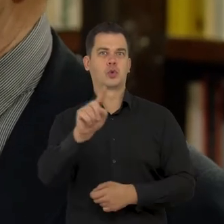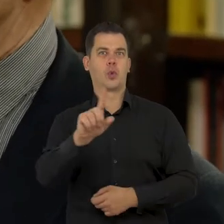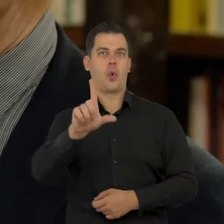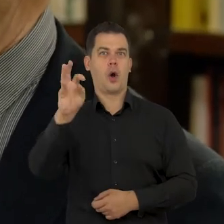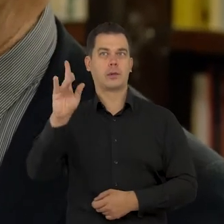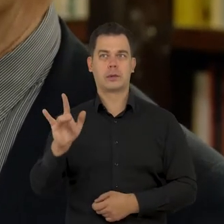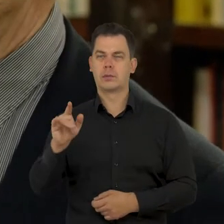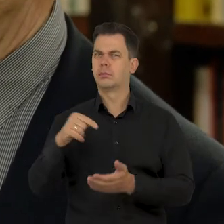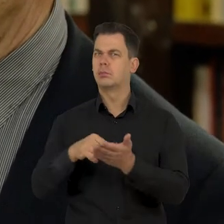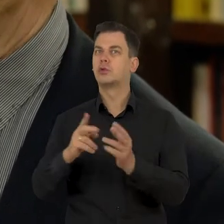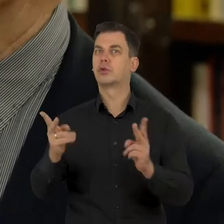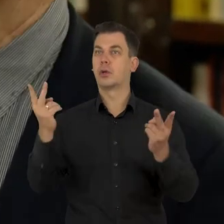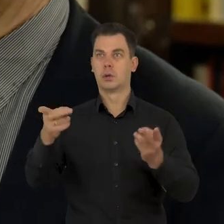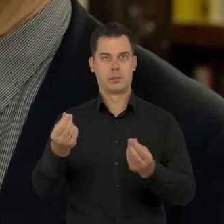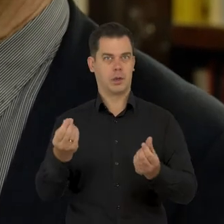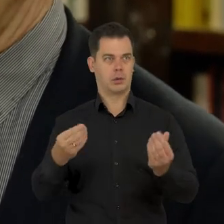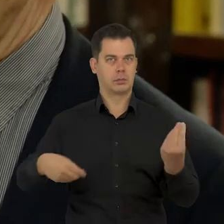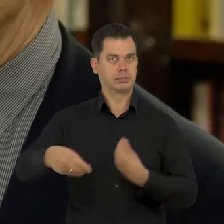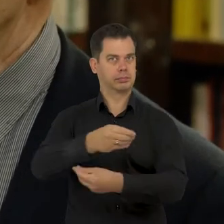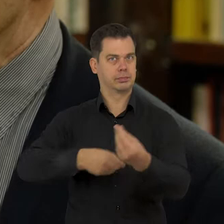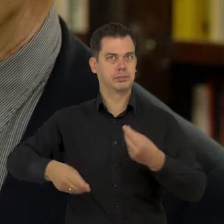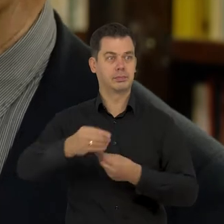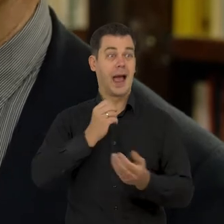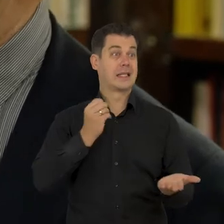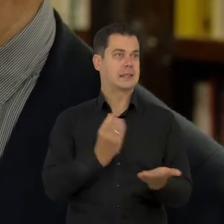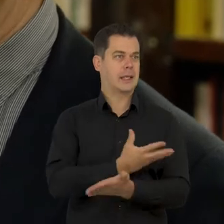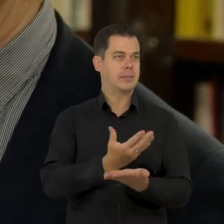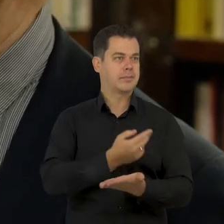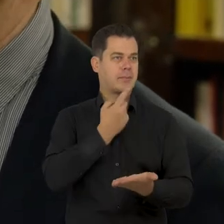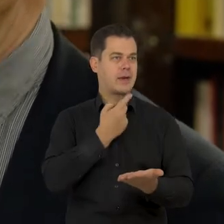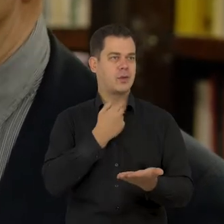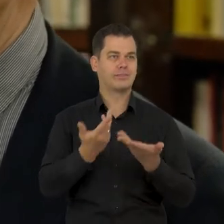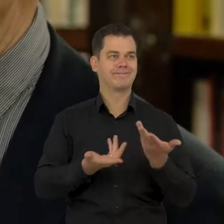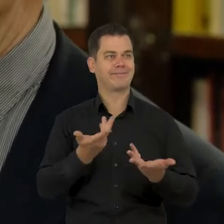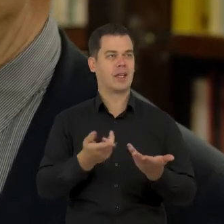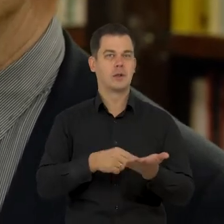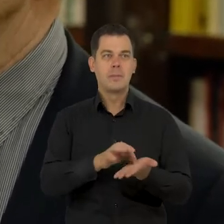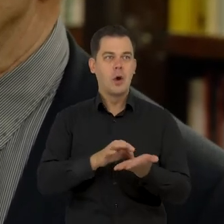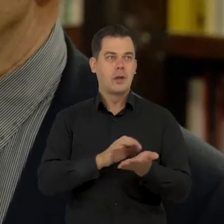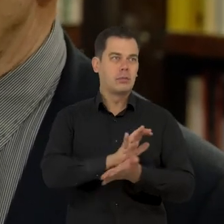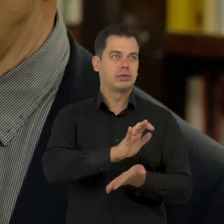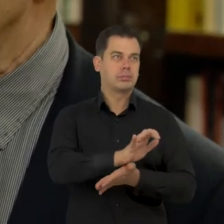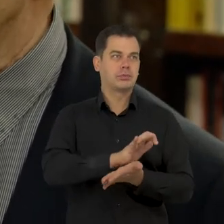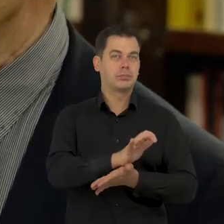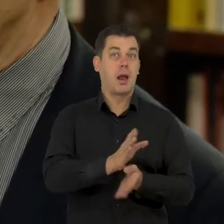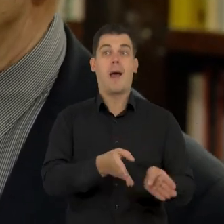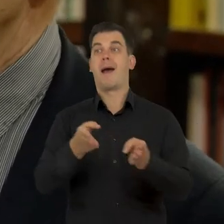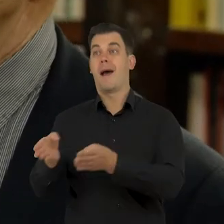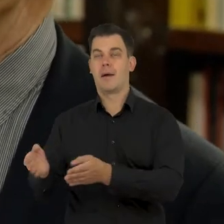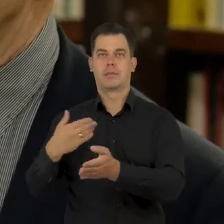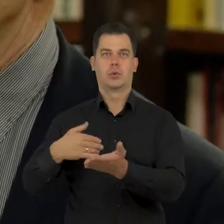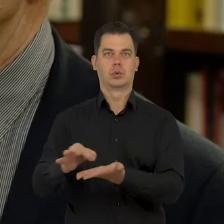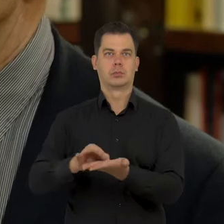przybywało, handel się poszerzał, użytek monety się poszerzał. Nie było srebra, z którego można było wykonać dostatecznie dużo monet. Dlatego tym